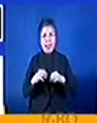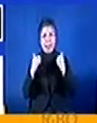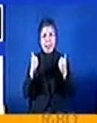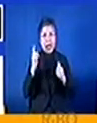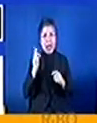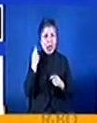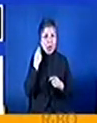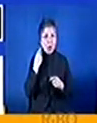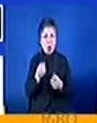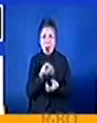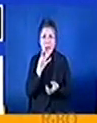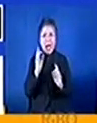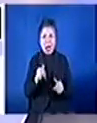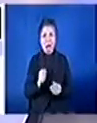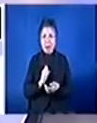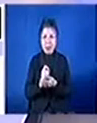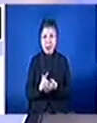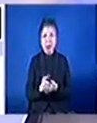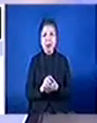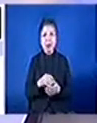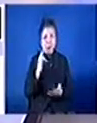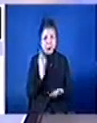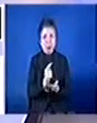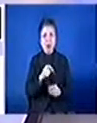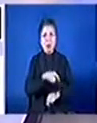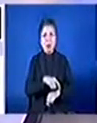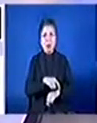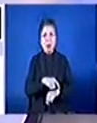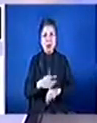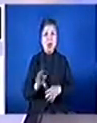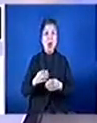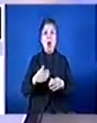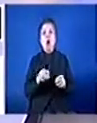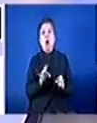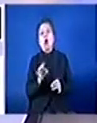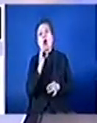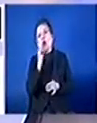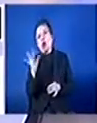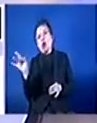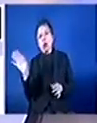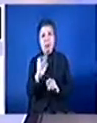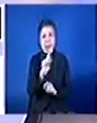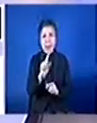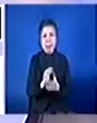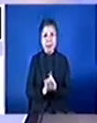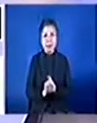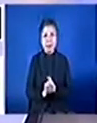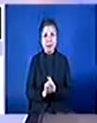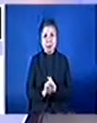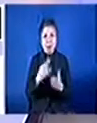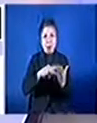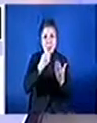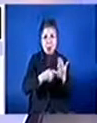dibayar tepat waktu, obat harus dibayar tepat waktu, tidak boleh ada antrian panjang. Dan kami akan memulai